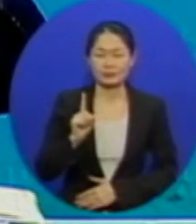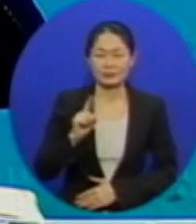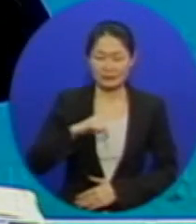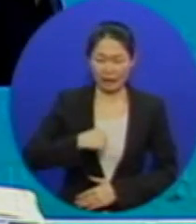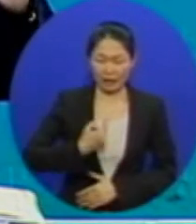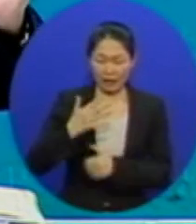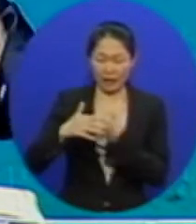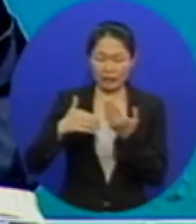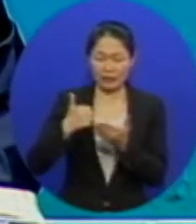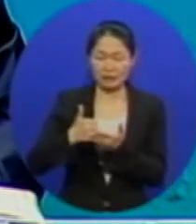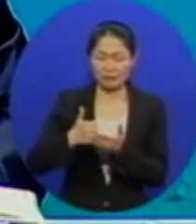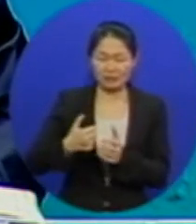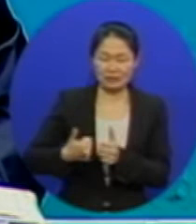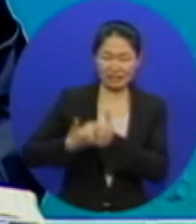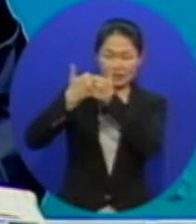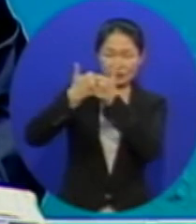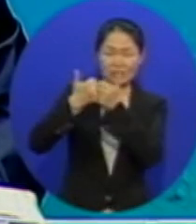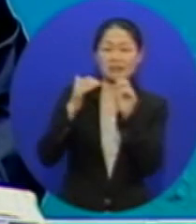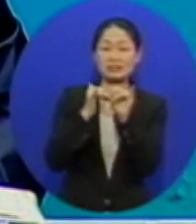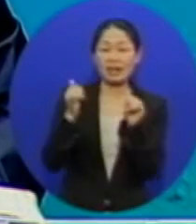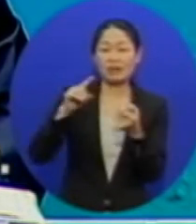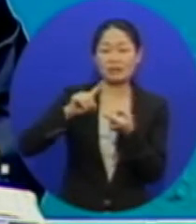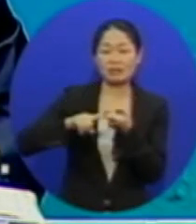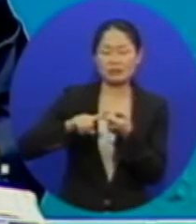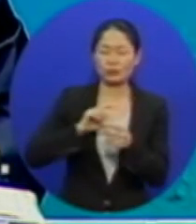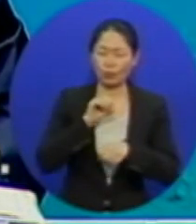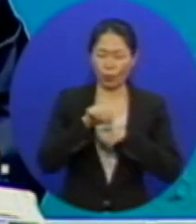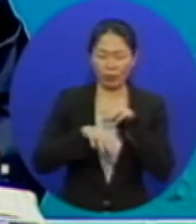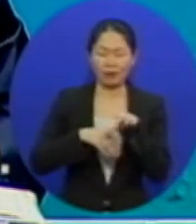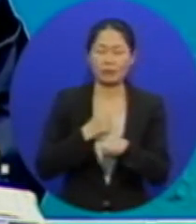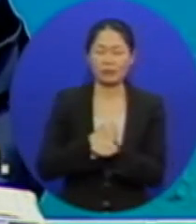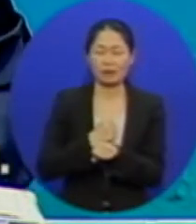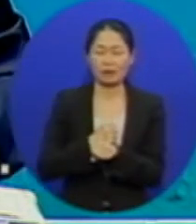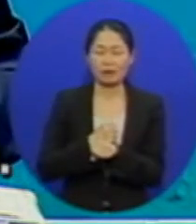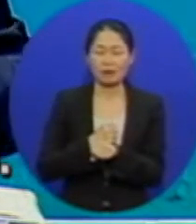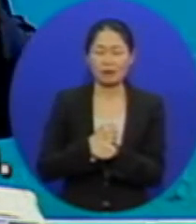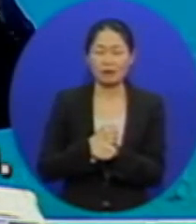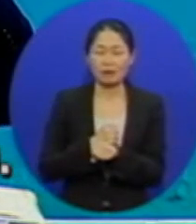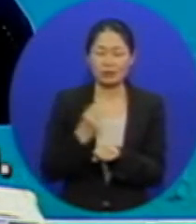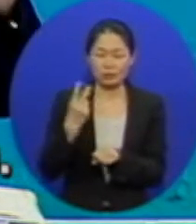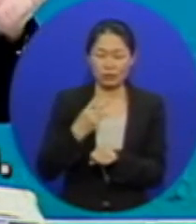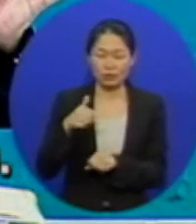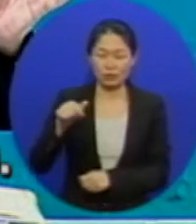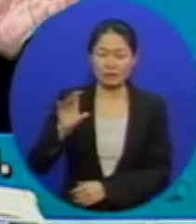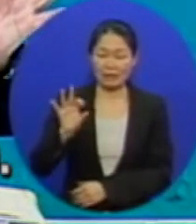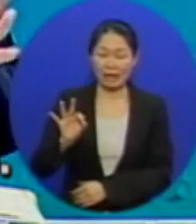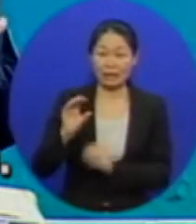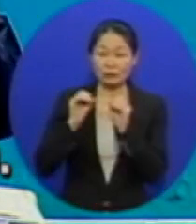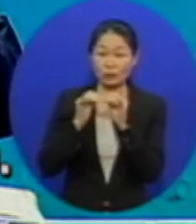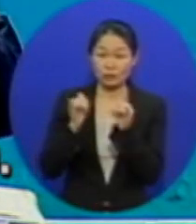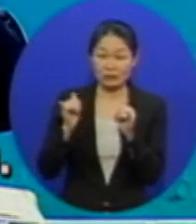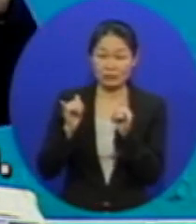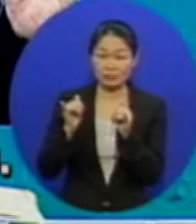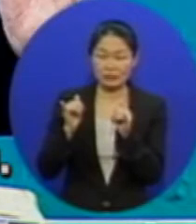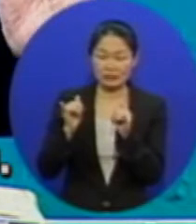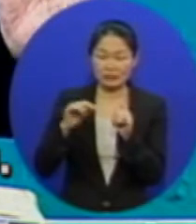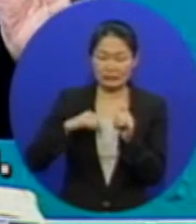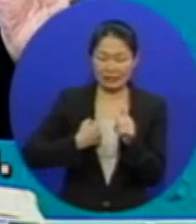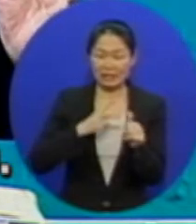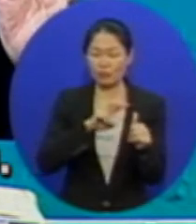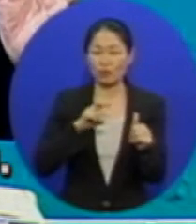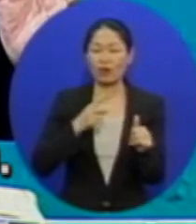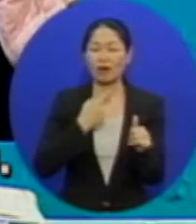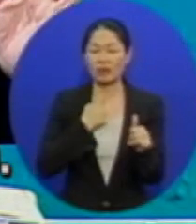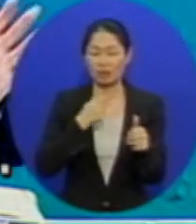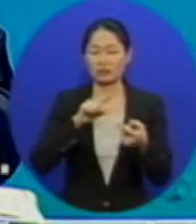자기가 하나님을 대적하는 자 였다는 사실을 고백해요 그리고 그 강령은 전도사님을 자기가 미워해 썼던